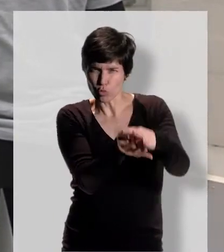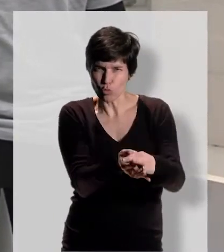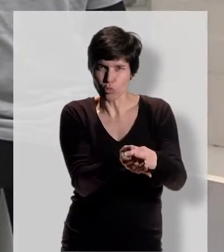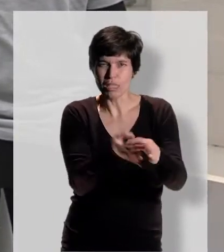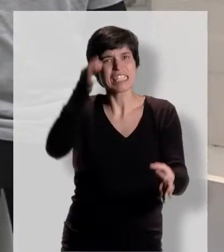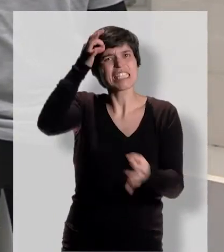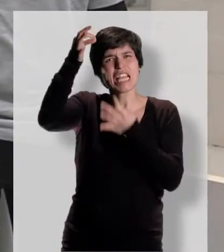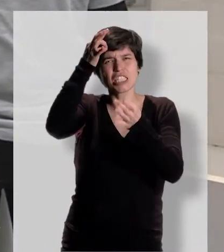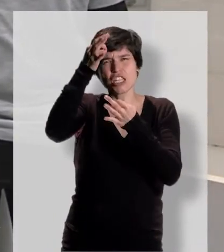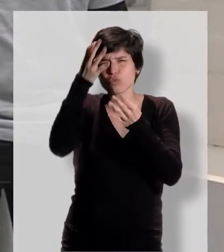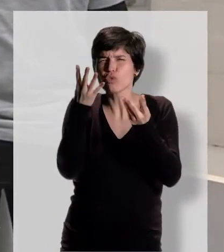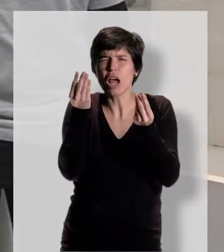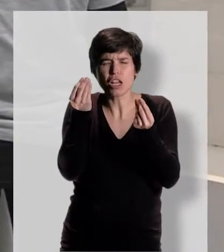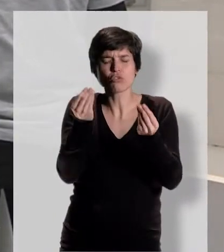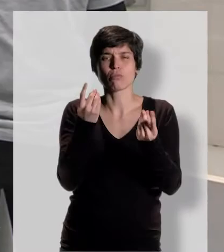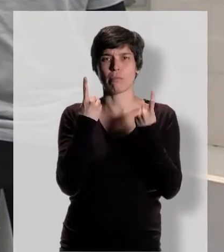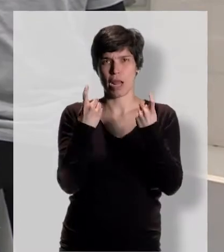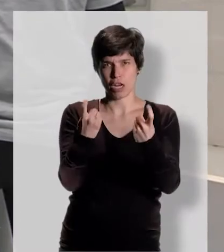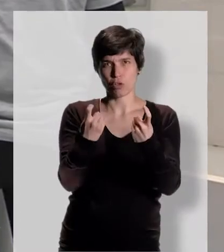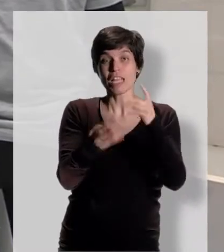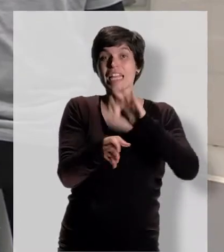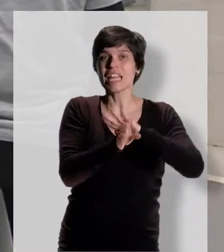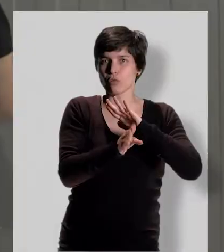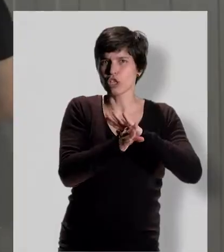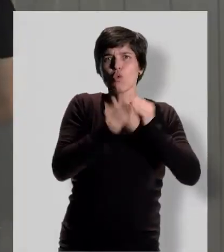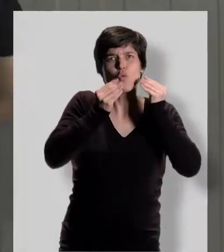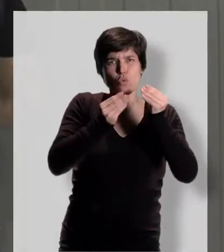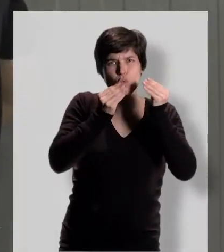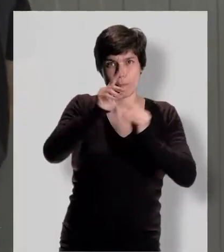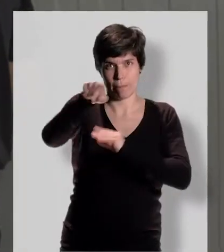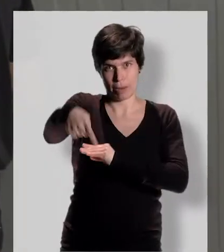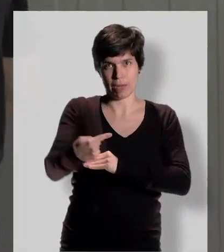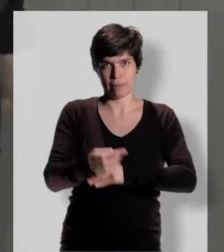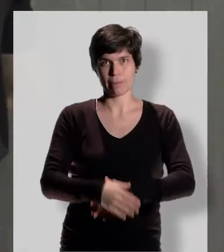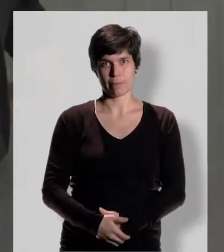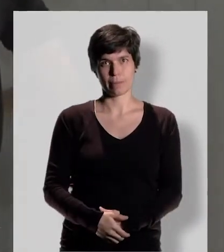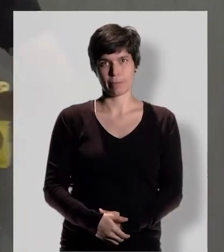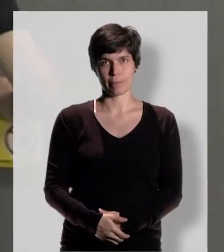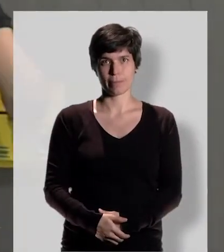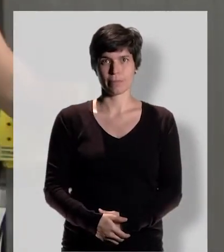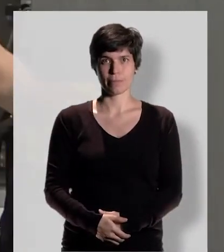eukin behar daurie, bai, eta integritatea bai oso ona.